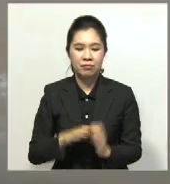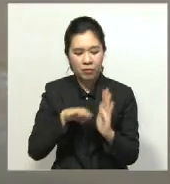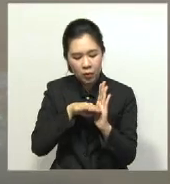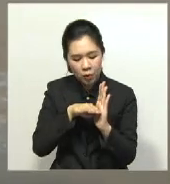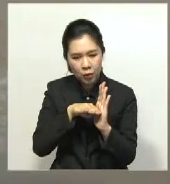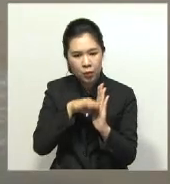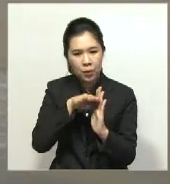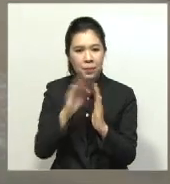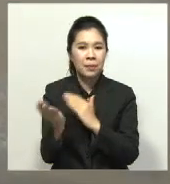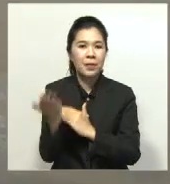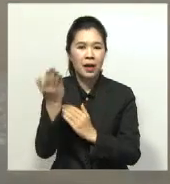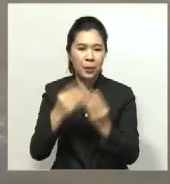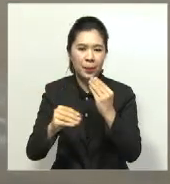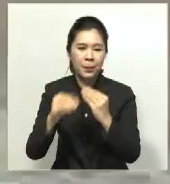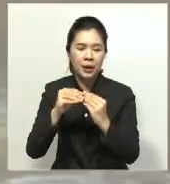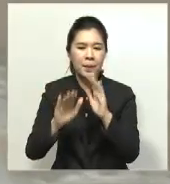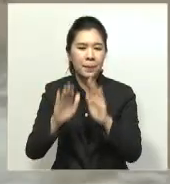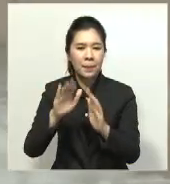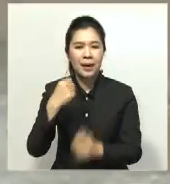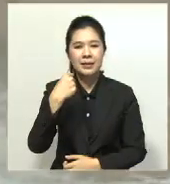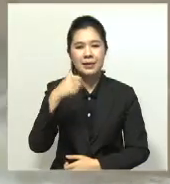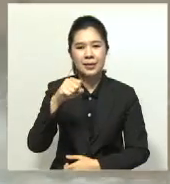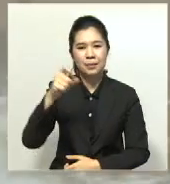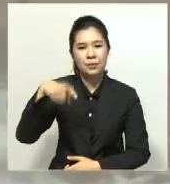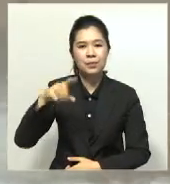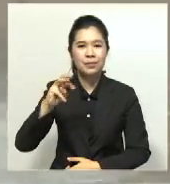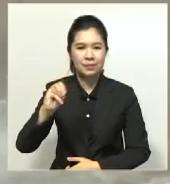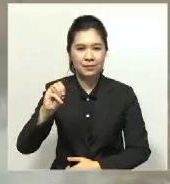ขึ้นจากเมื่อเช้านะคะประมาณ10เซนติเมตรค่ะ